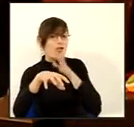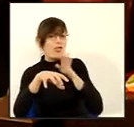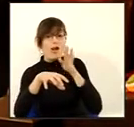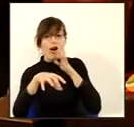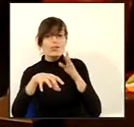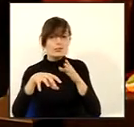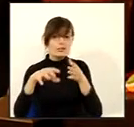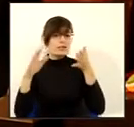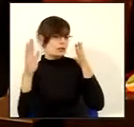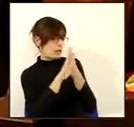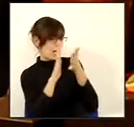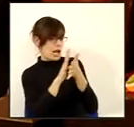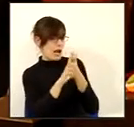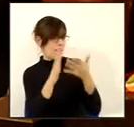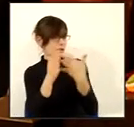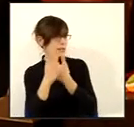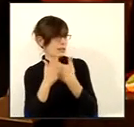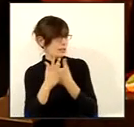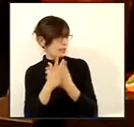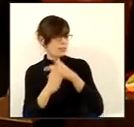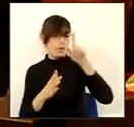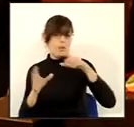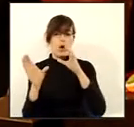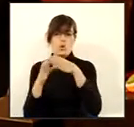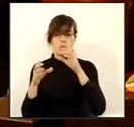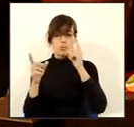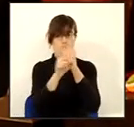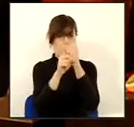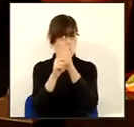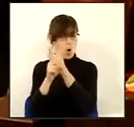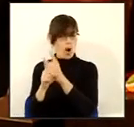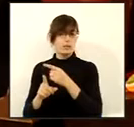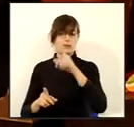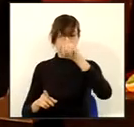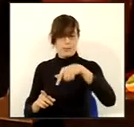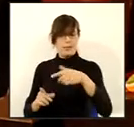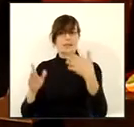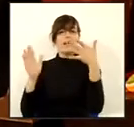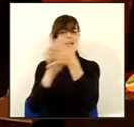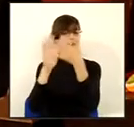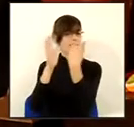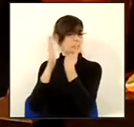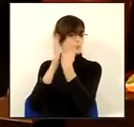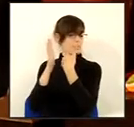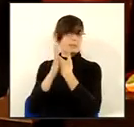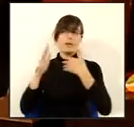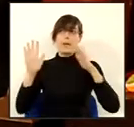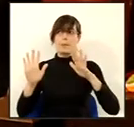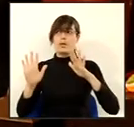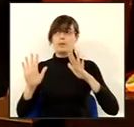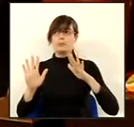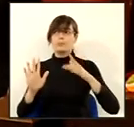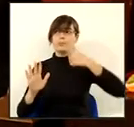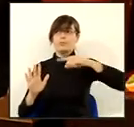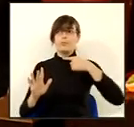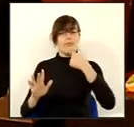es consensués amb els altres grups de l'oposició en determinats projectes per a la ciutat. Però, com he